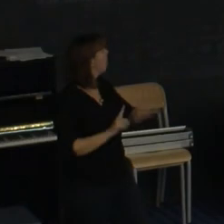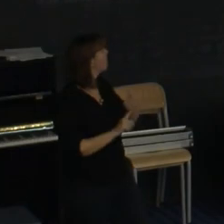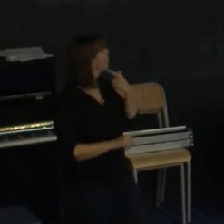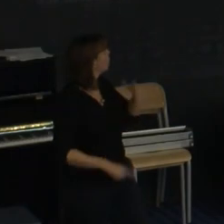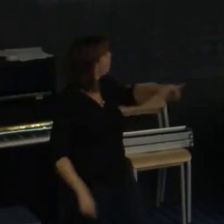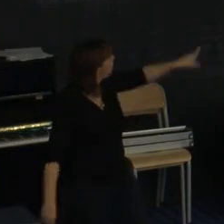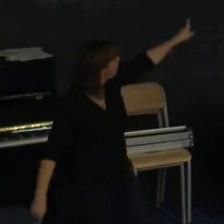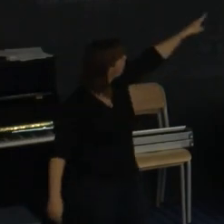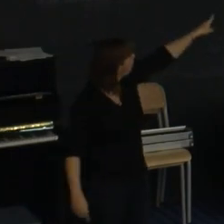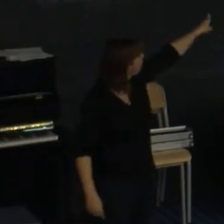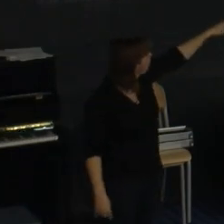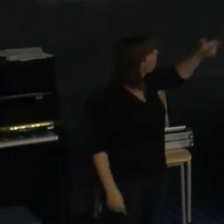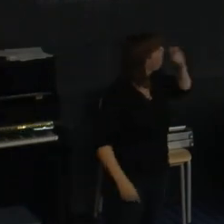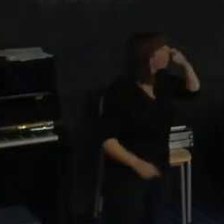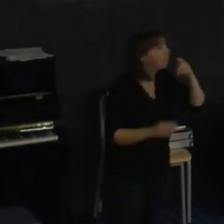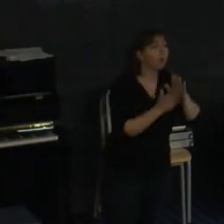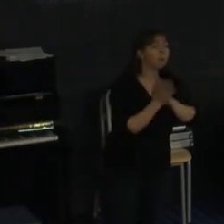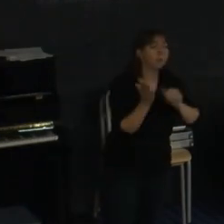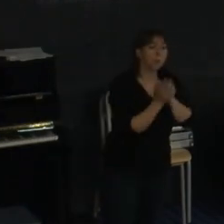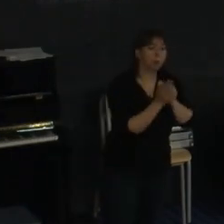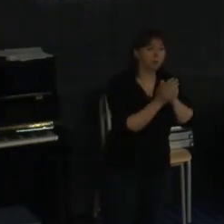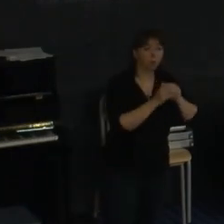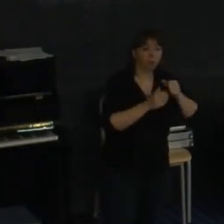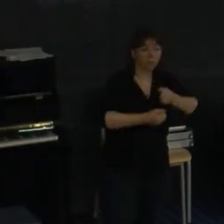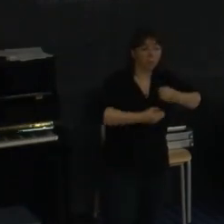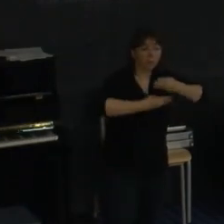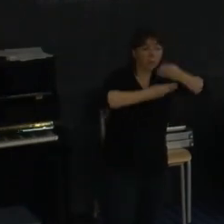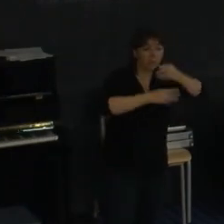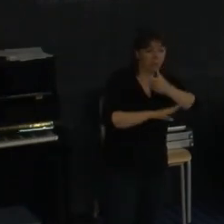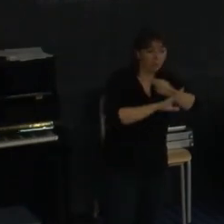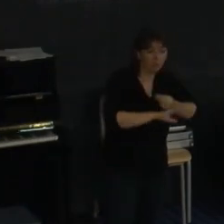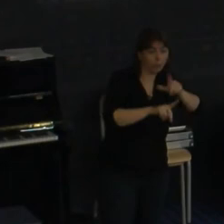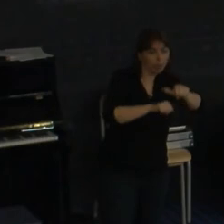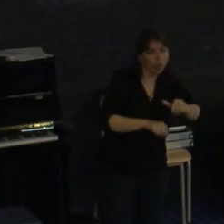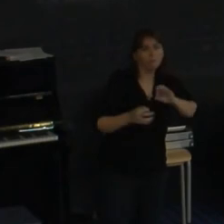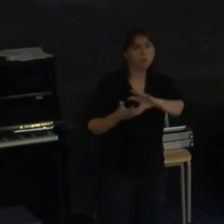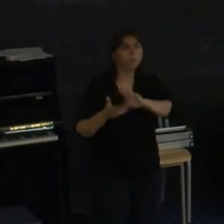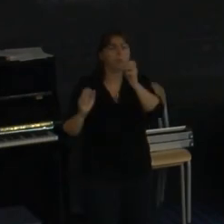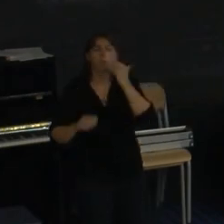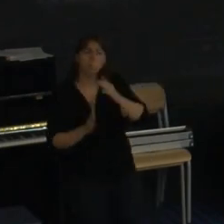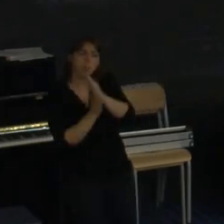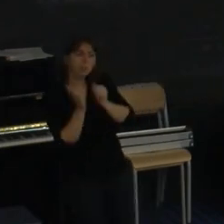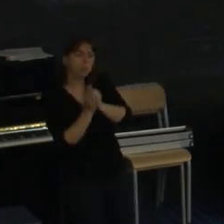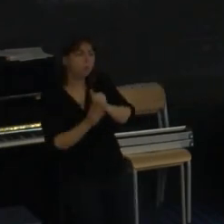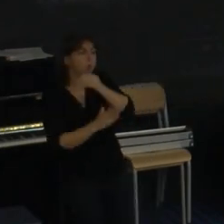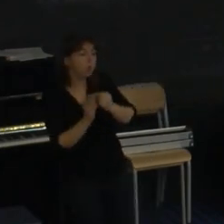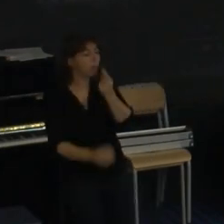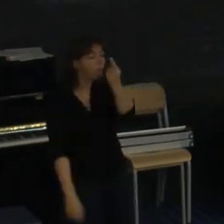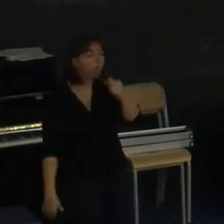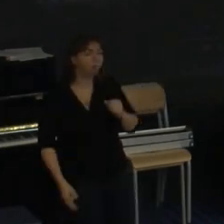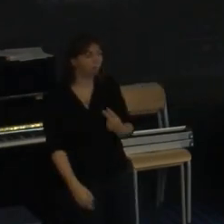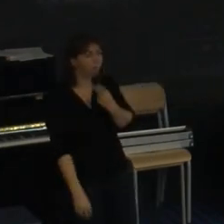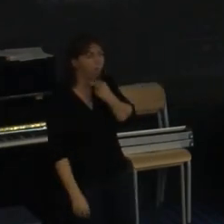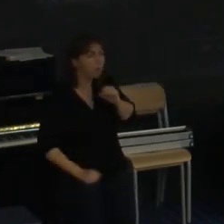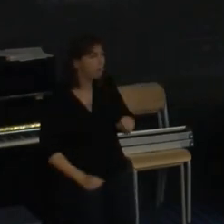les symboles, voir s'ils ont tous été chargés, les symboles de débogage. S'il en manque quelques-uns, ça risque d'être un peu ennuyant. Style, vous oubliez d'installer les symboles